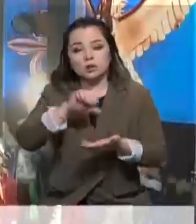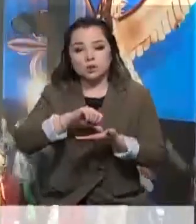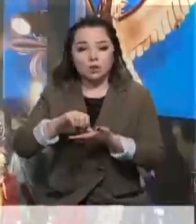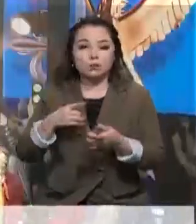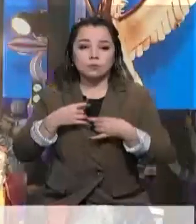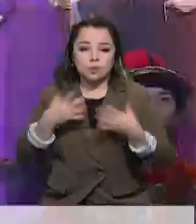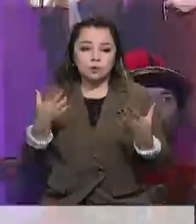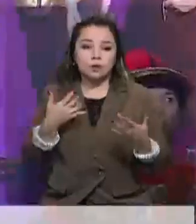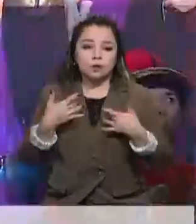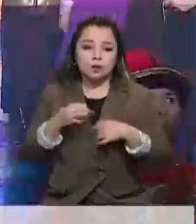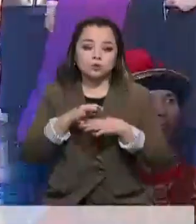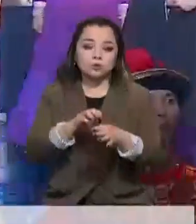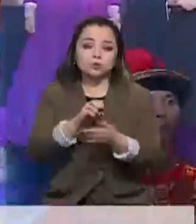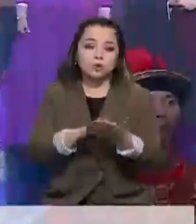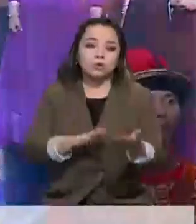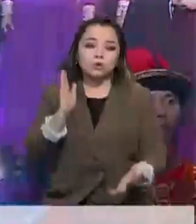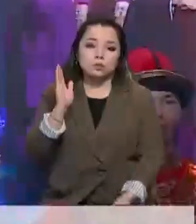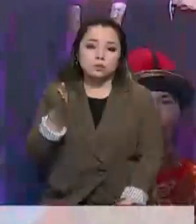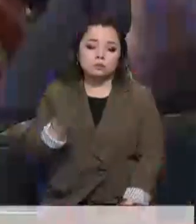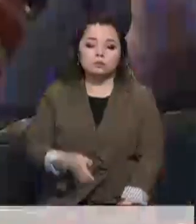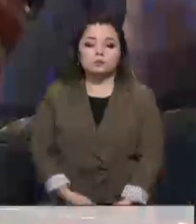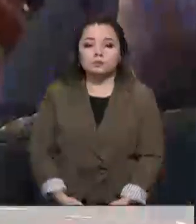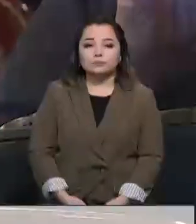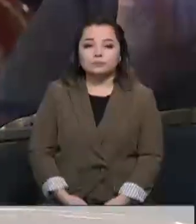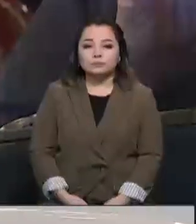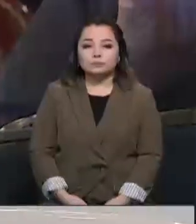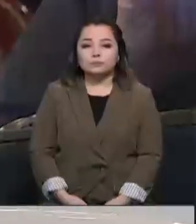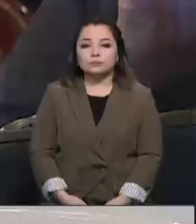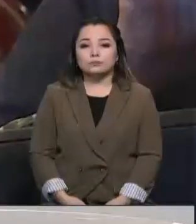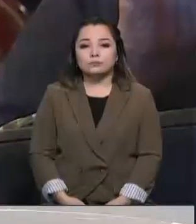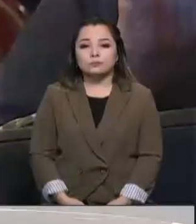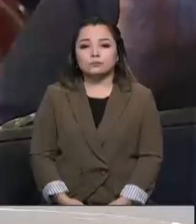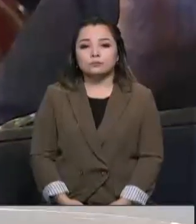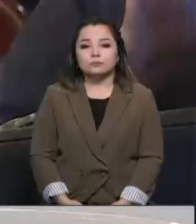мерекелік концерт қыласты. Руслан Нұрланұлы, Сайлау Игіліков, Зарина Зулпухар, Қарағанды, 24 кезеді.